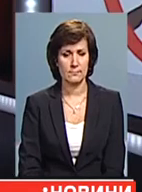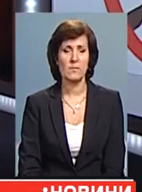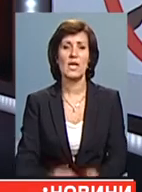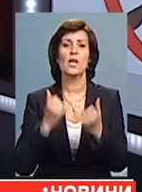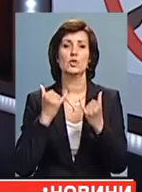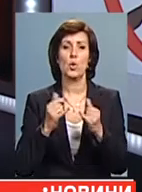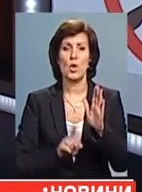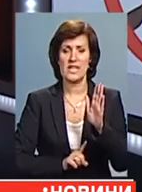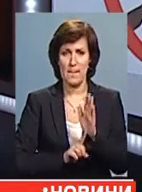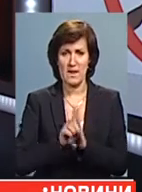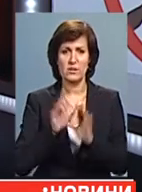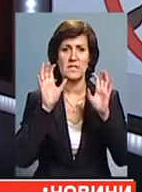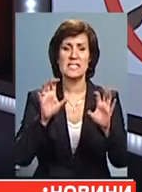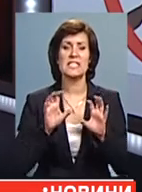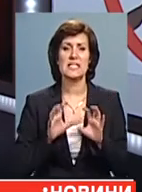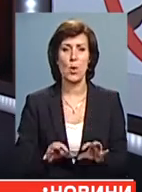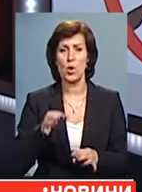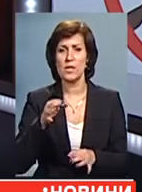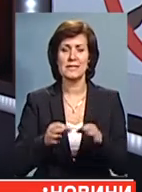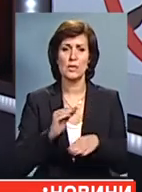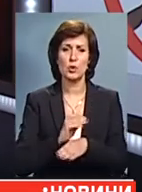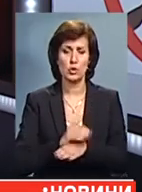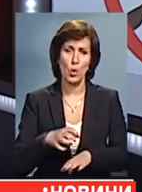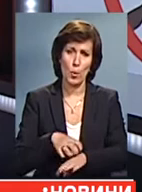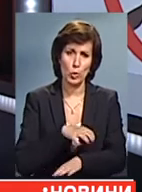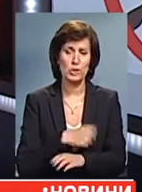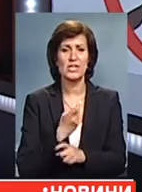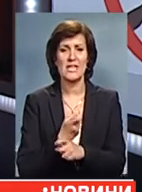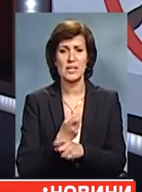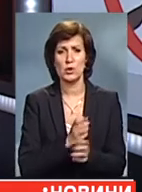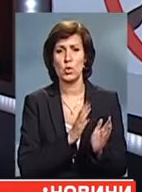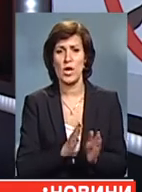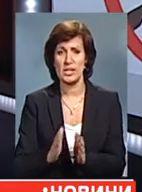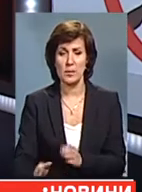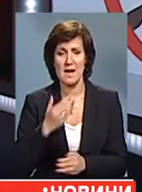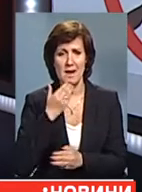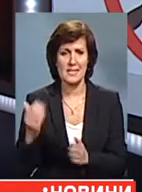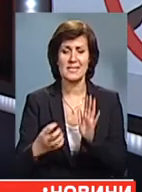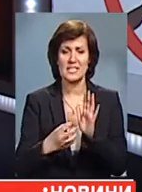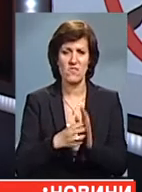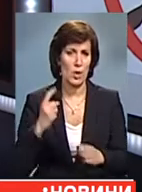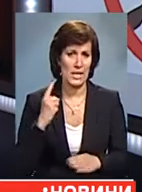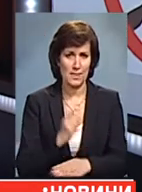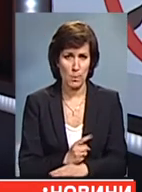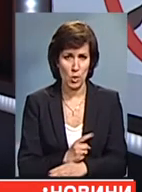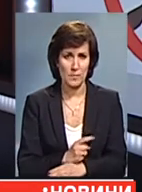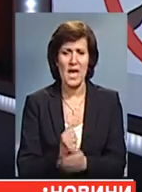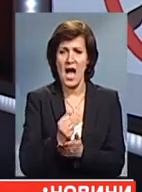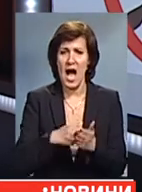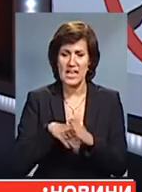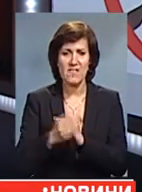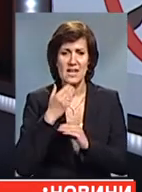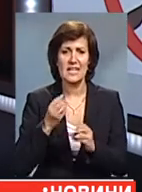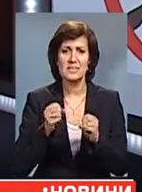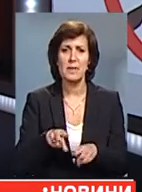Сьогодні набрав чинності закон про засудження комуністичного та нацистського режимів. Радянська символіка заборонена. Архіви радянських